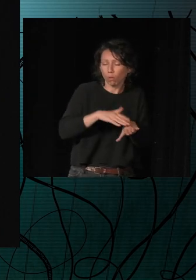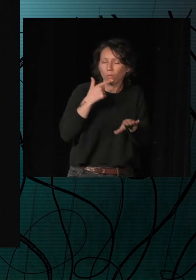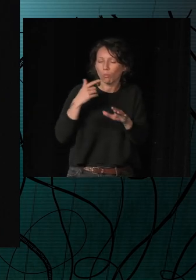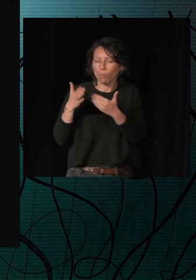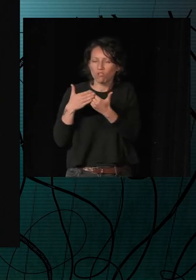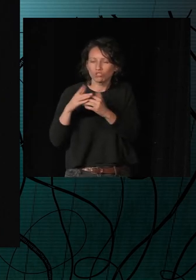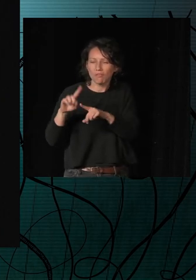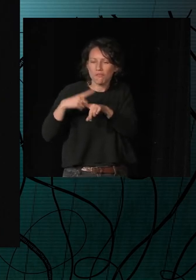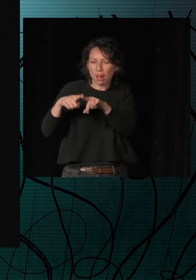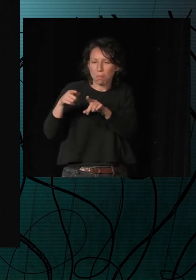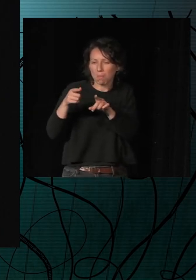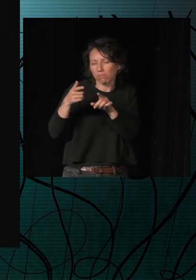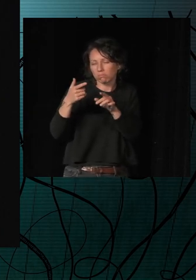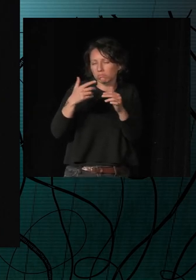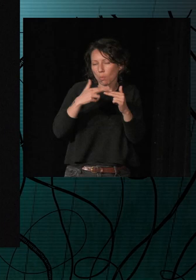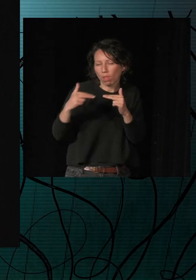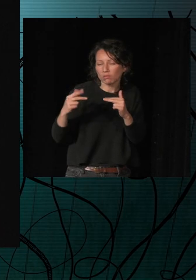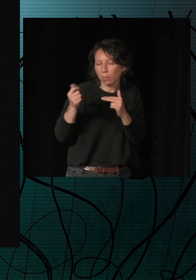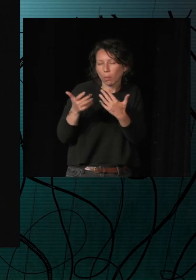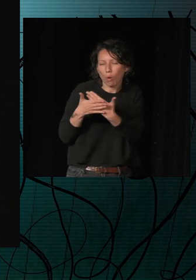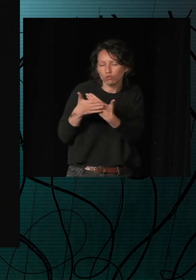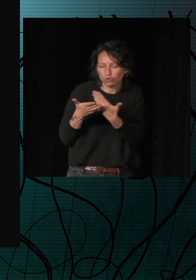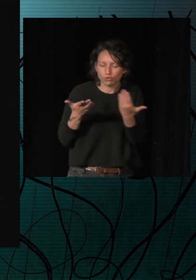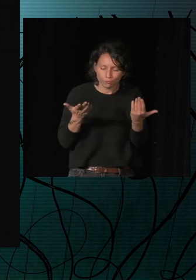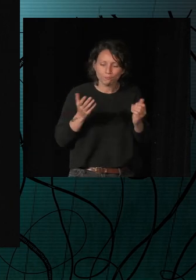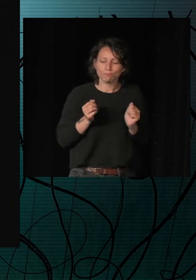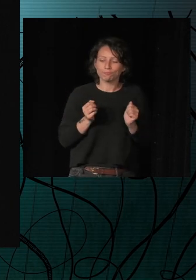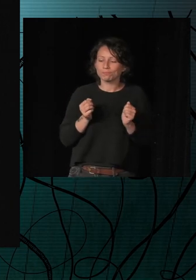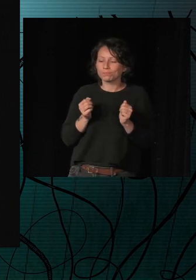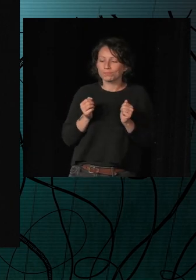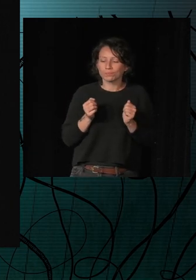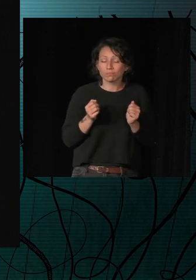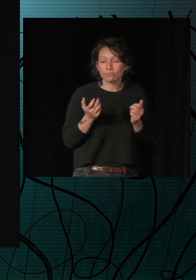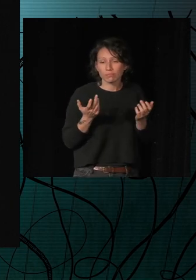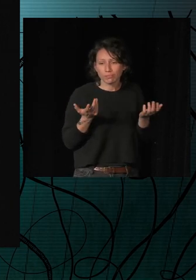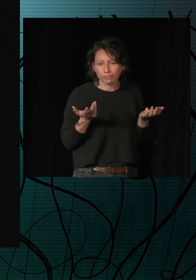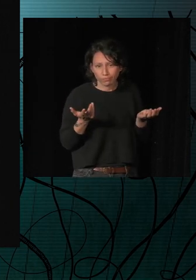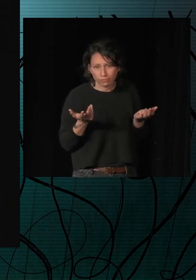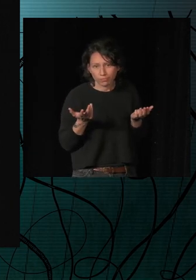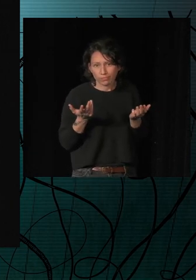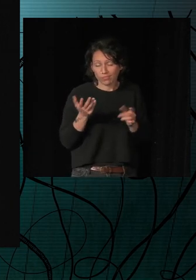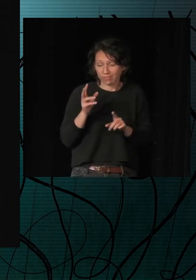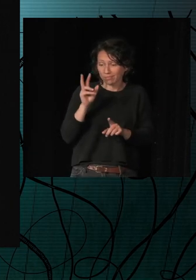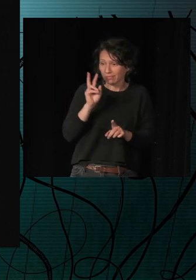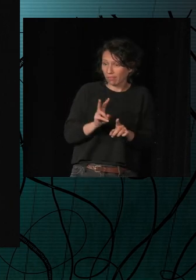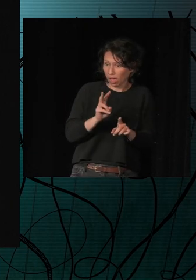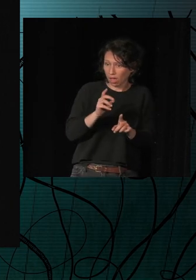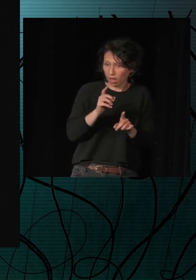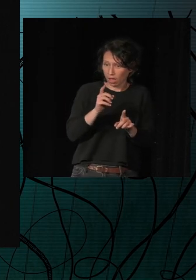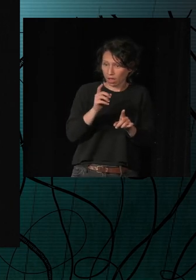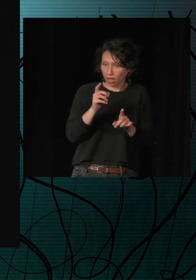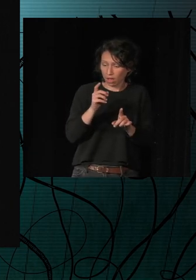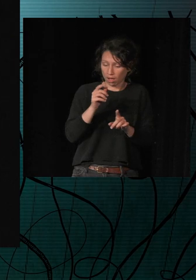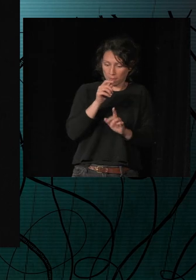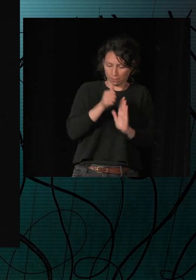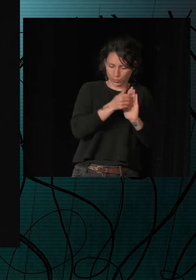quelqu'un d'autre euh c'était hyper intéressant parce que les lignes de narration n'étaient pas du tout les mêmes pour les deux